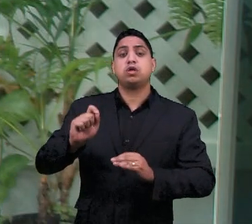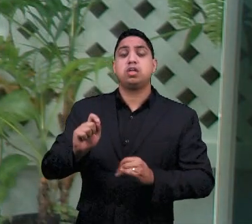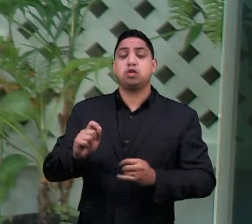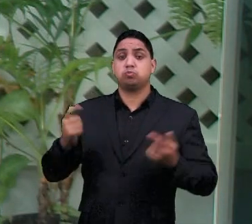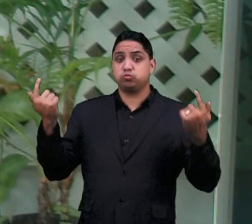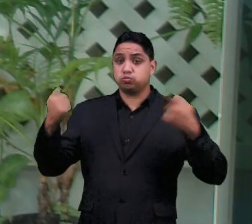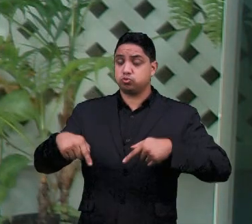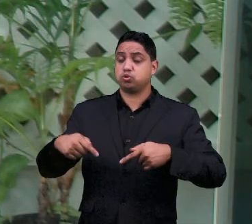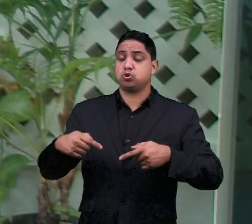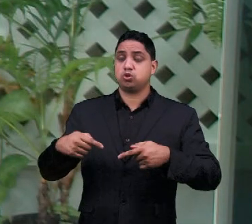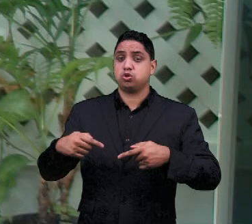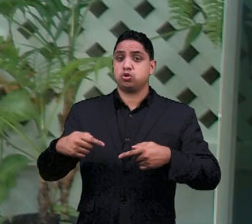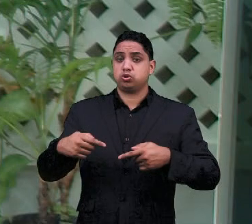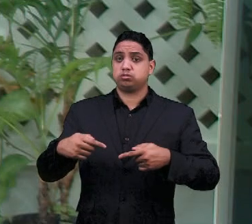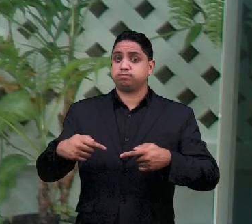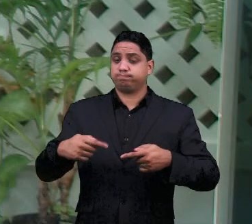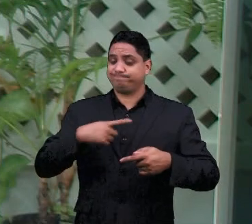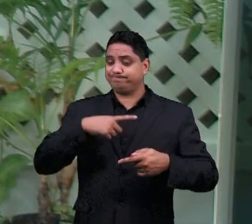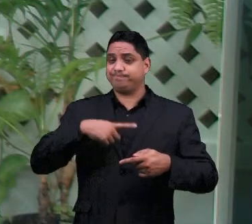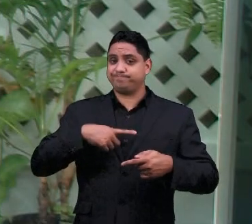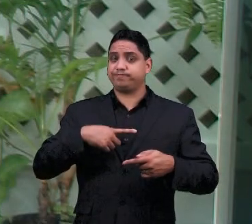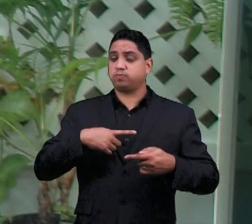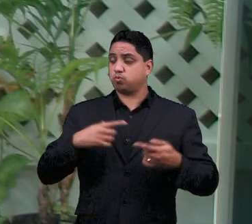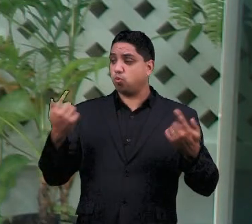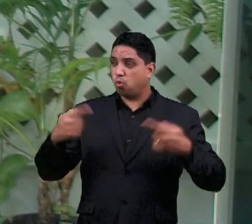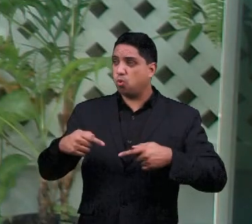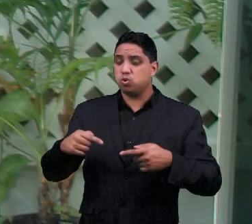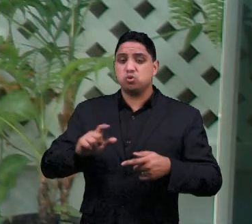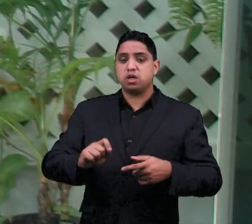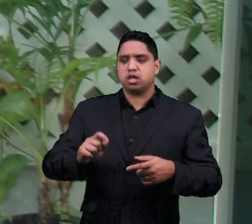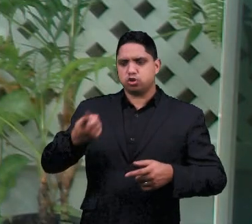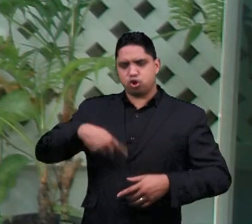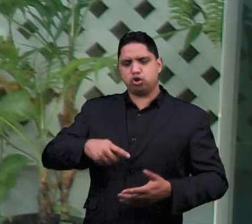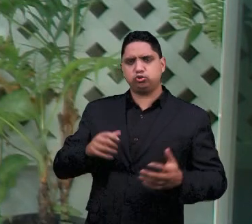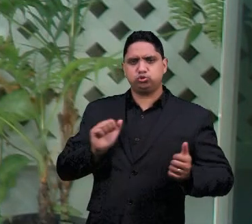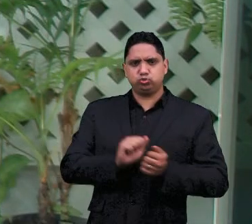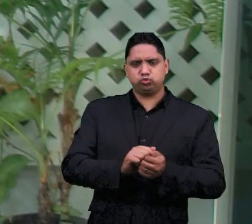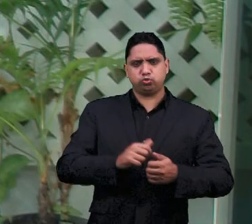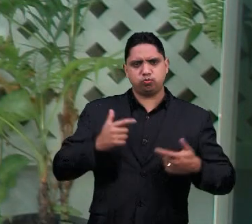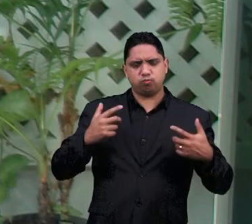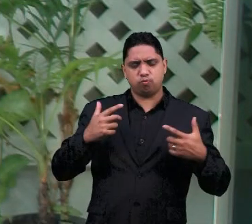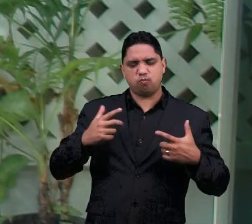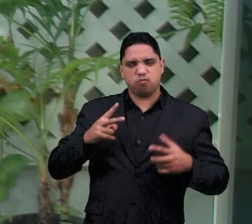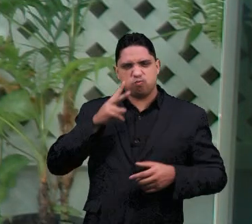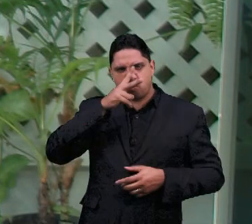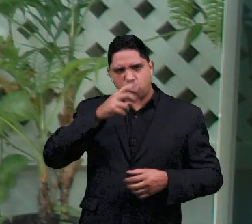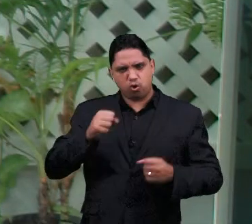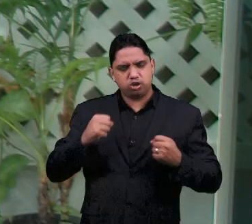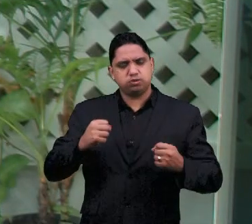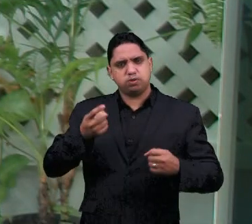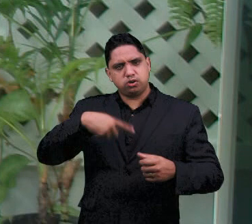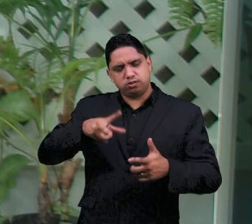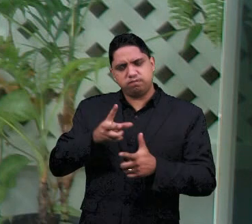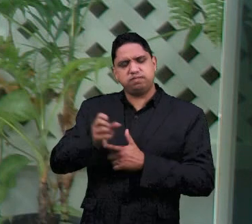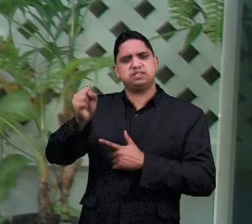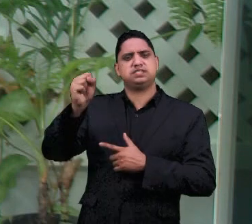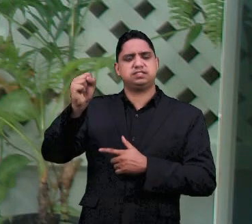la paix, afin qu'on puisse être unis devant les défis qui sont là.